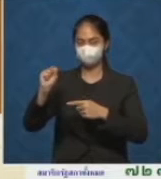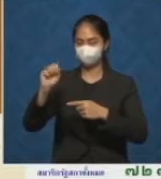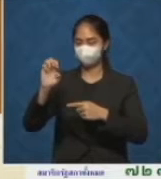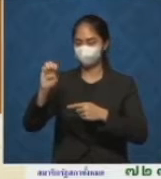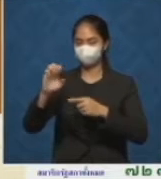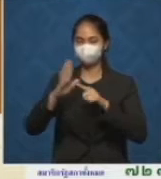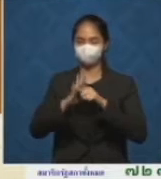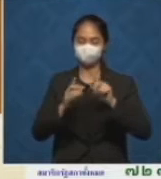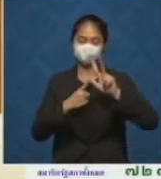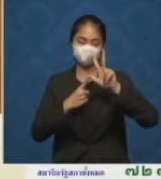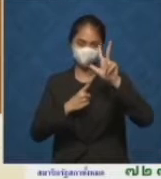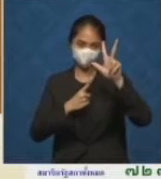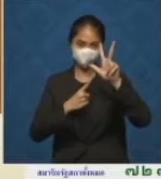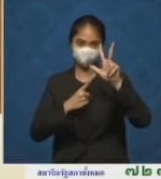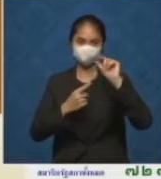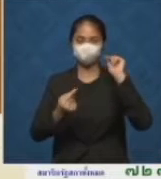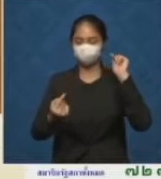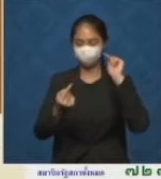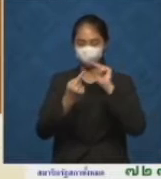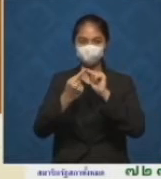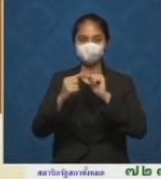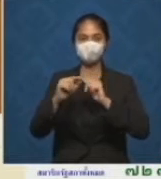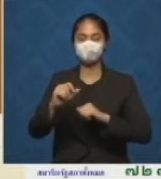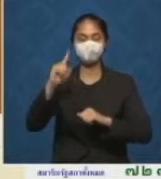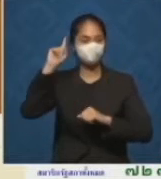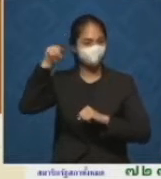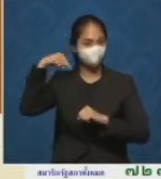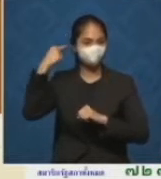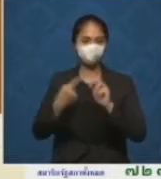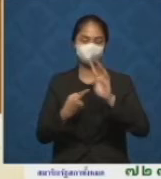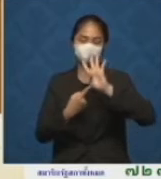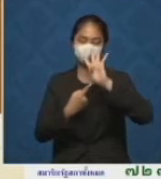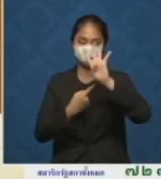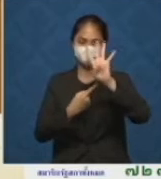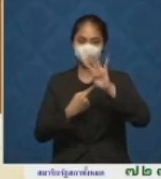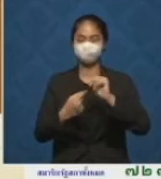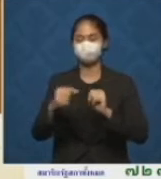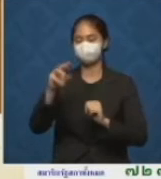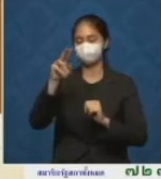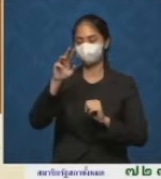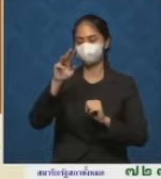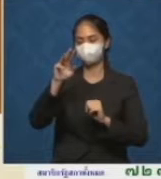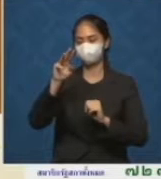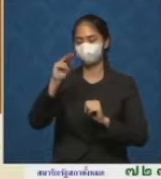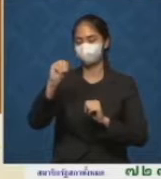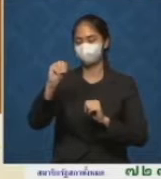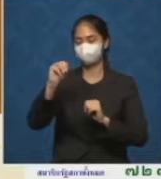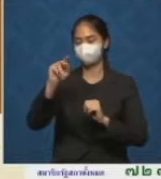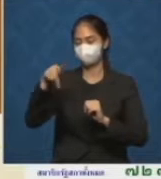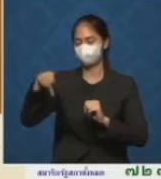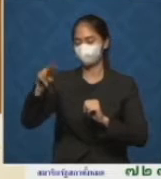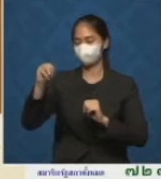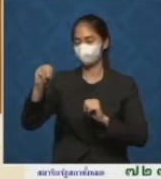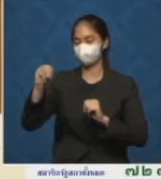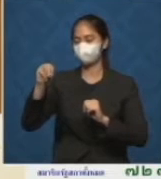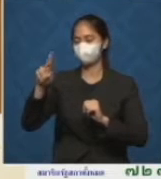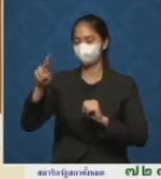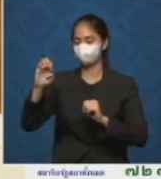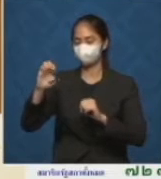ทรงศรีวีระรังสยากร4นายณภมนทน100,000